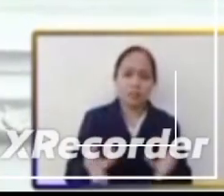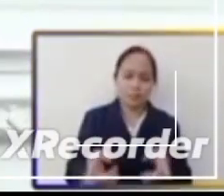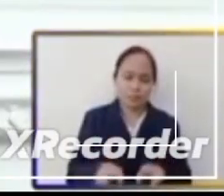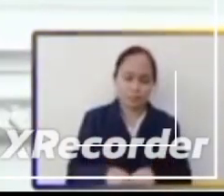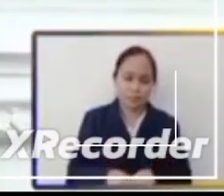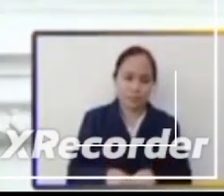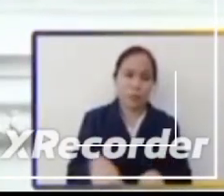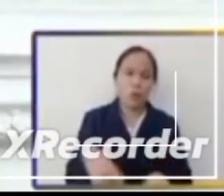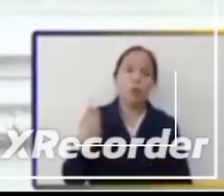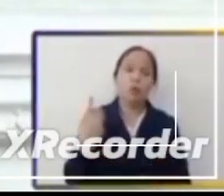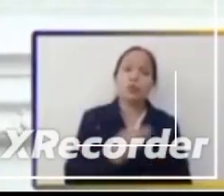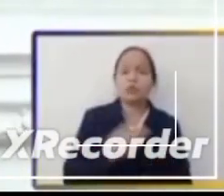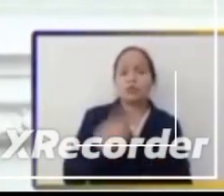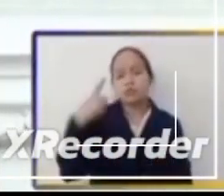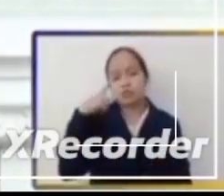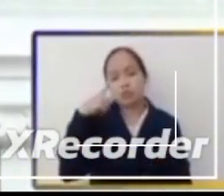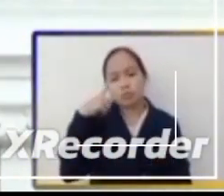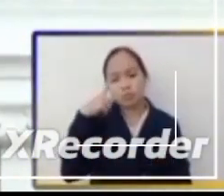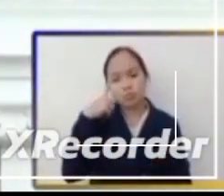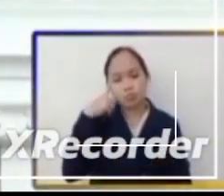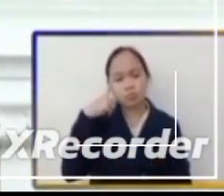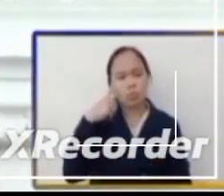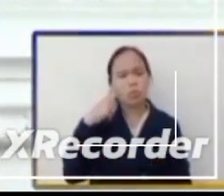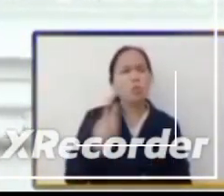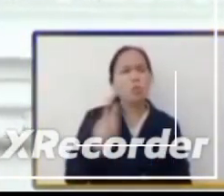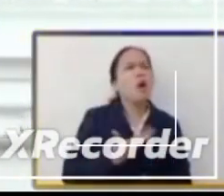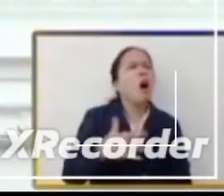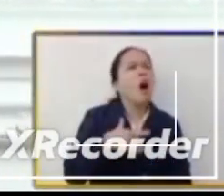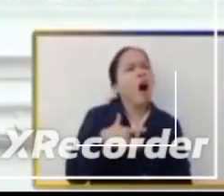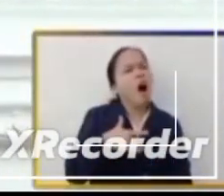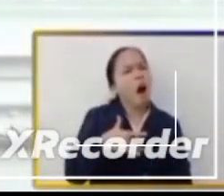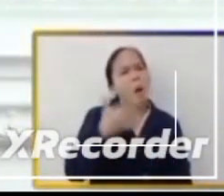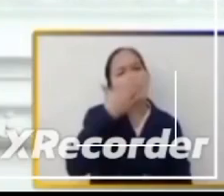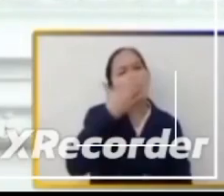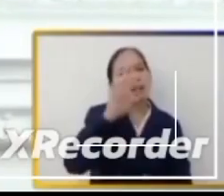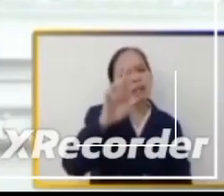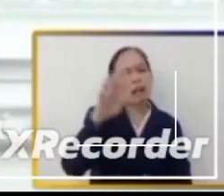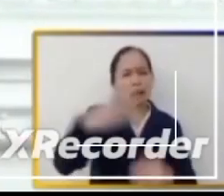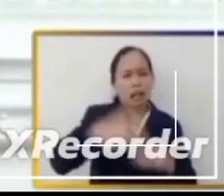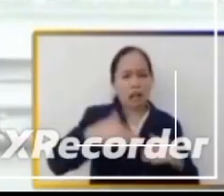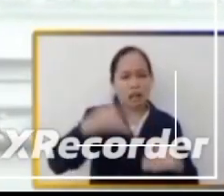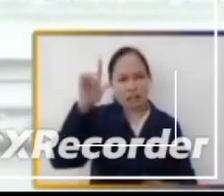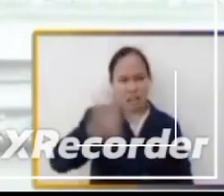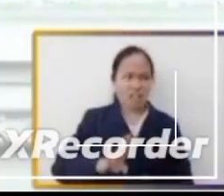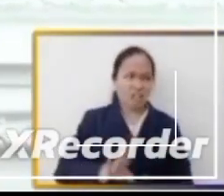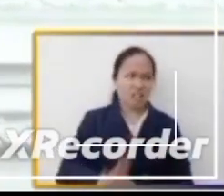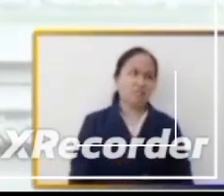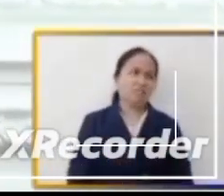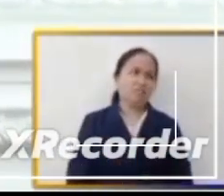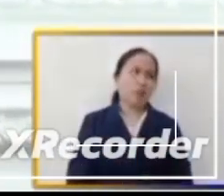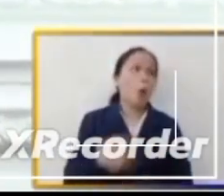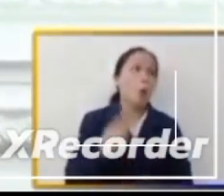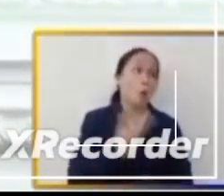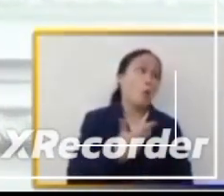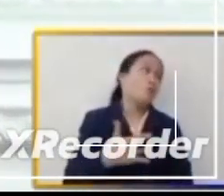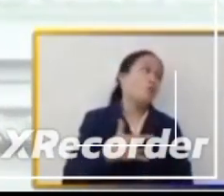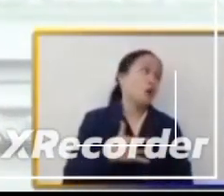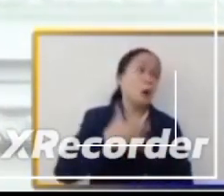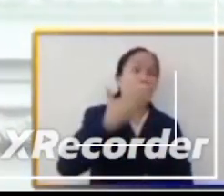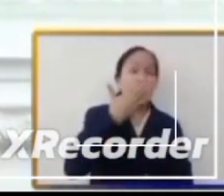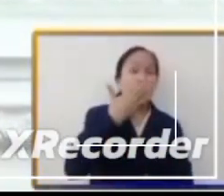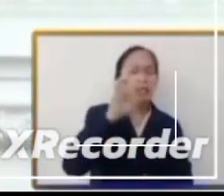Parang sa tingin natin, mga kapatid, ay mas magaling tayo kaysa Diyos. Mas may alam tayo kaysa